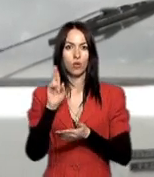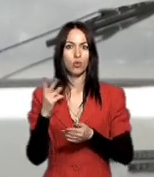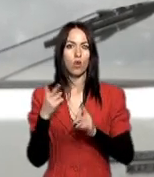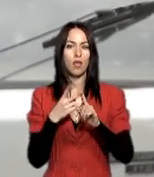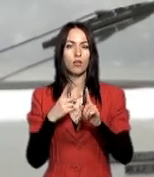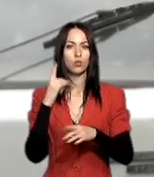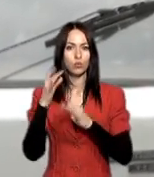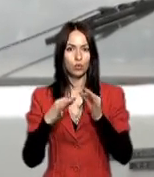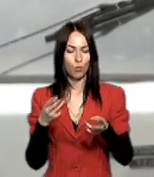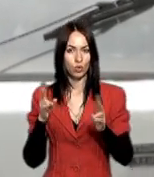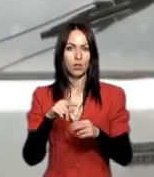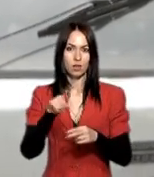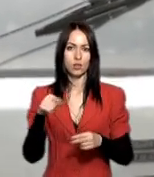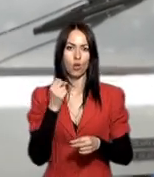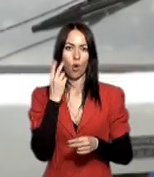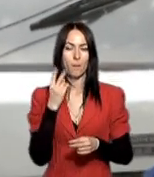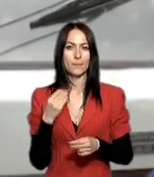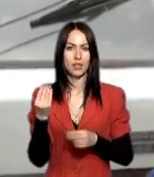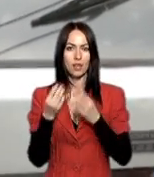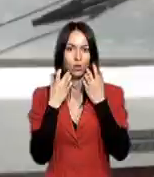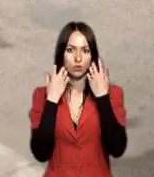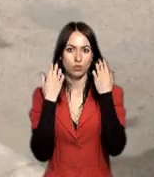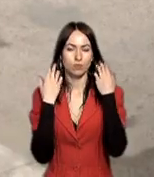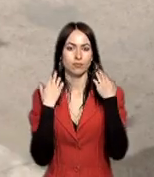добу лишаються, ті обідають. Поэтому ті